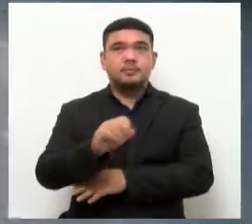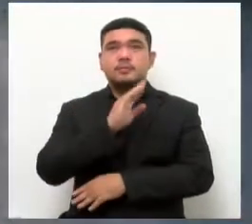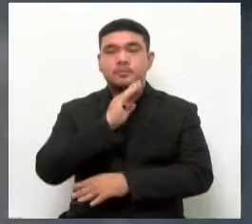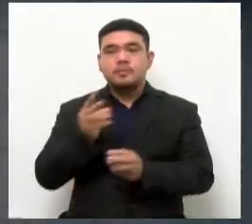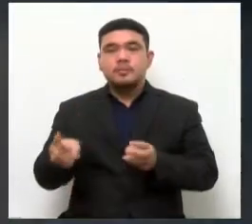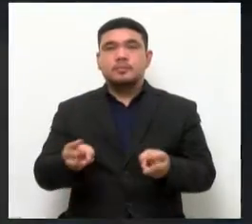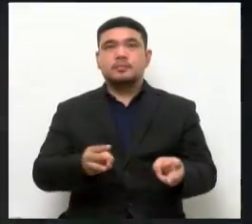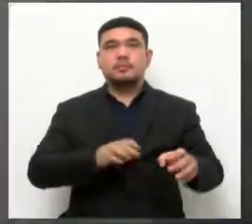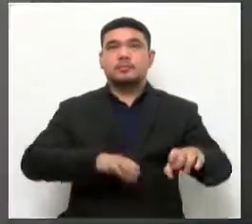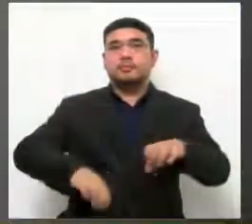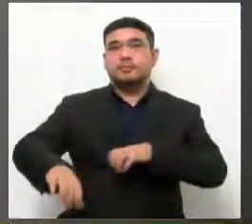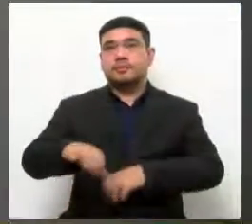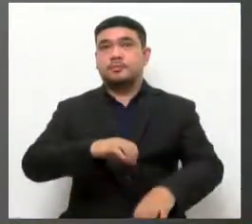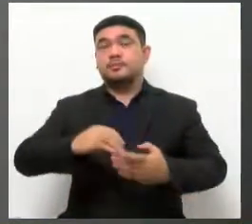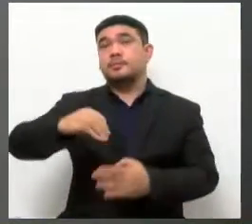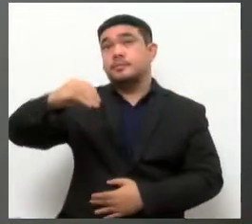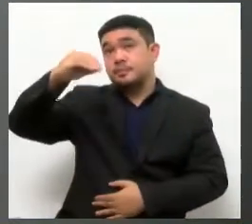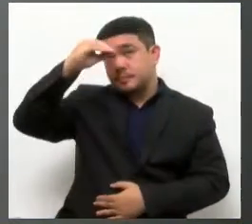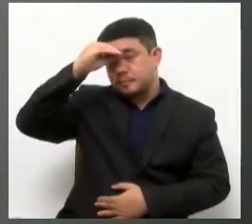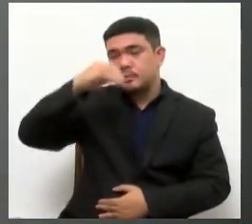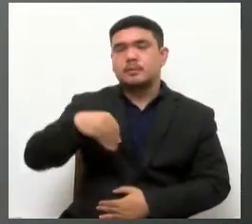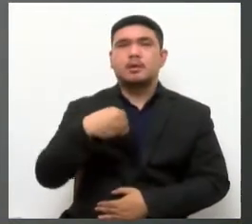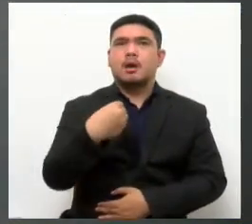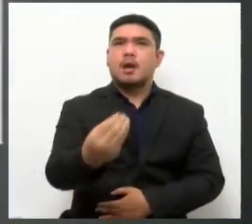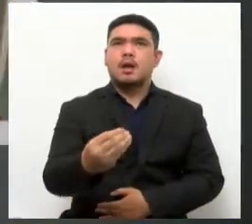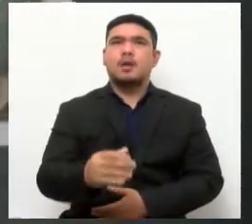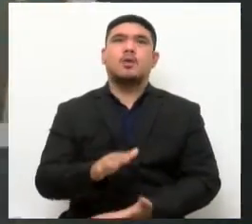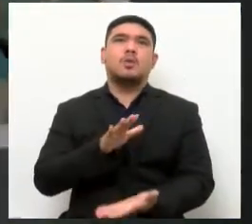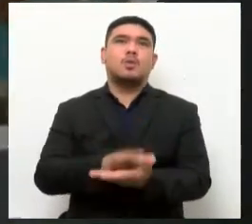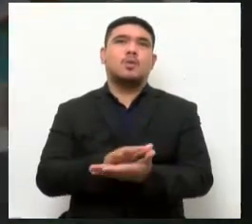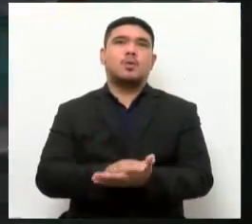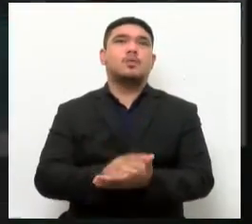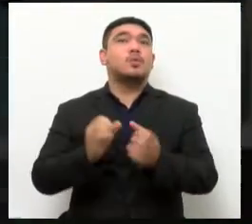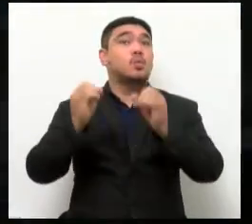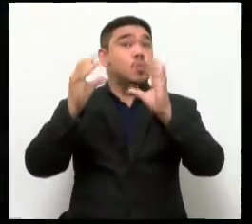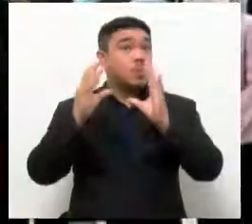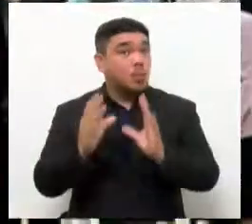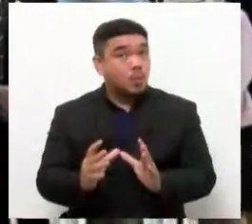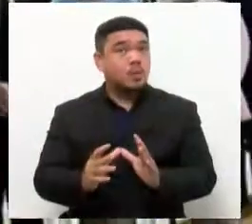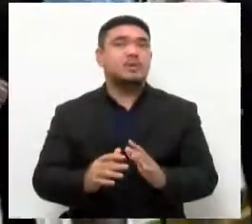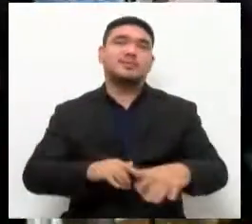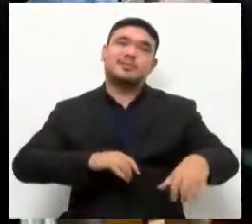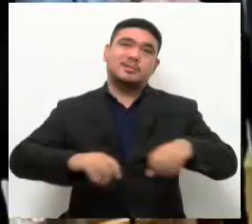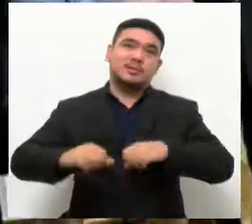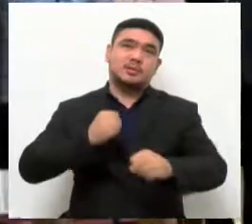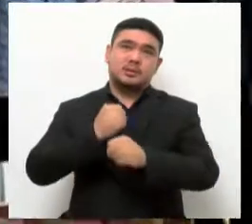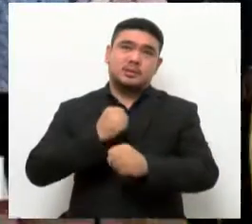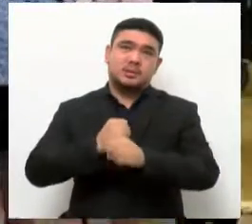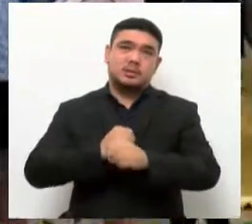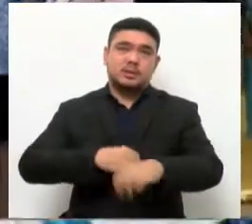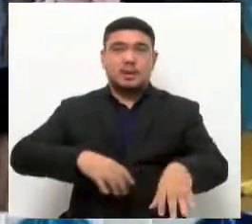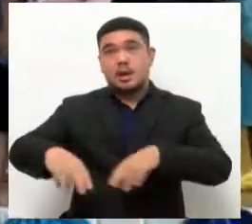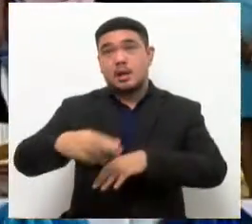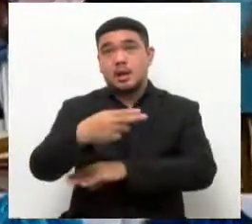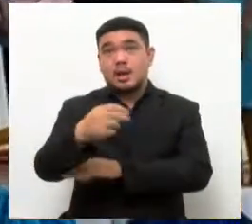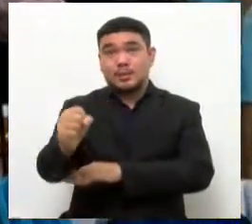างในการบริหารจัดการศึกษาเพื่อให้สถานศึกษาและบุคลากรทางการศึกษาใช้เป็นแนวทางในการจัดการศึกษ